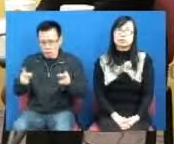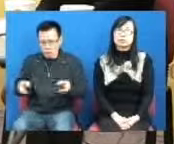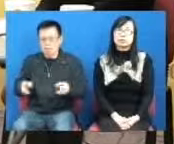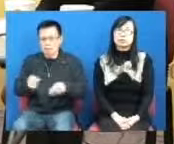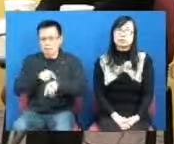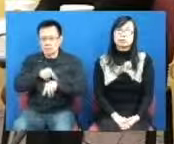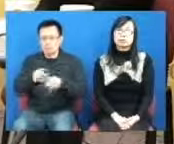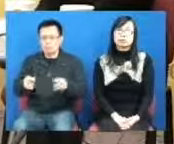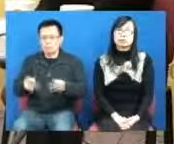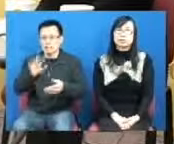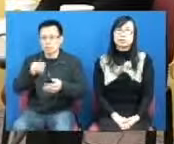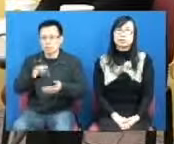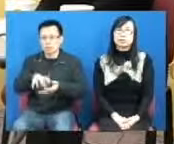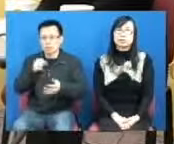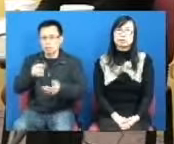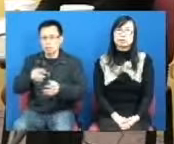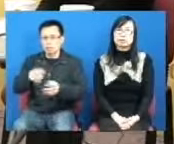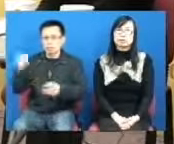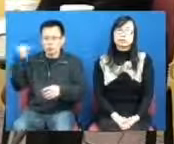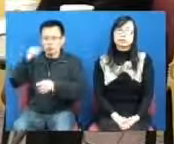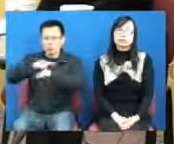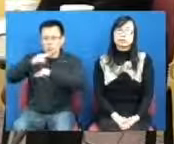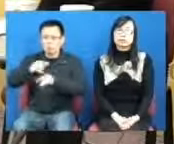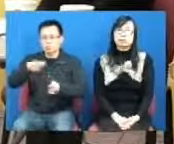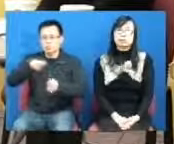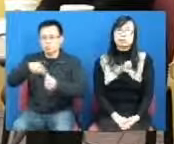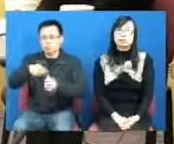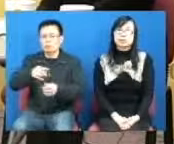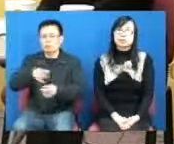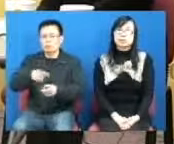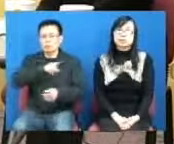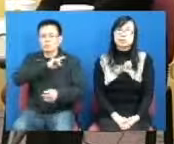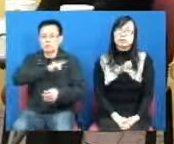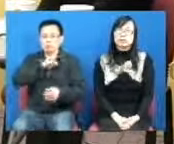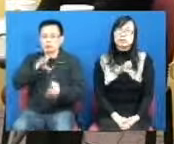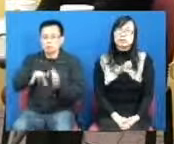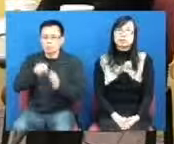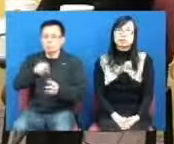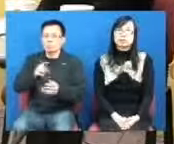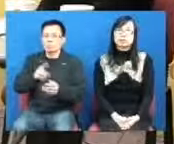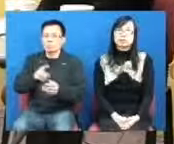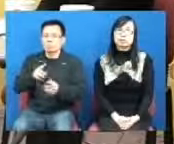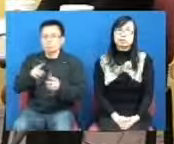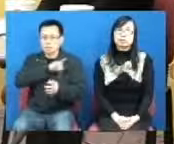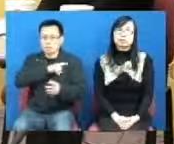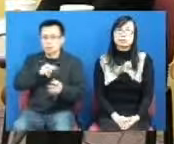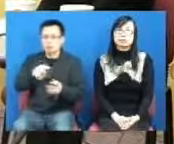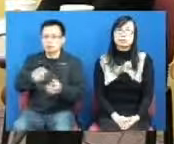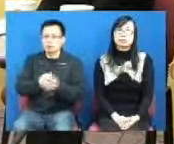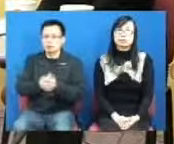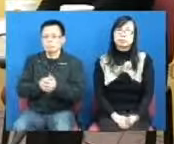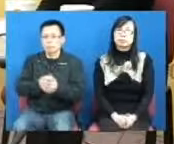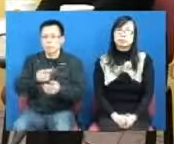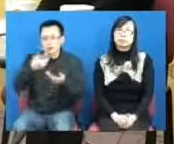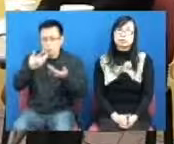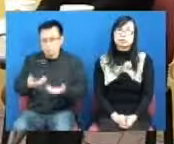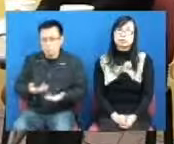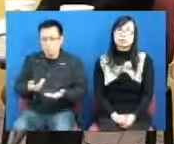NPF就是你工了就是自己但是那個我想一個問題就是在今次這個主資裡面